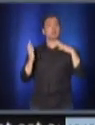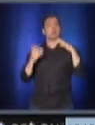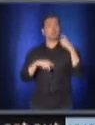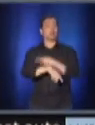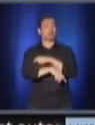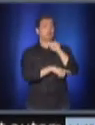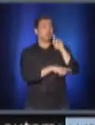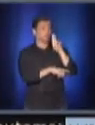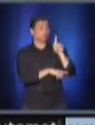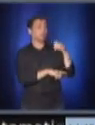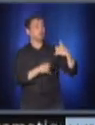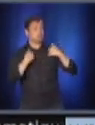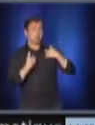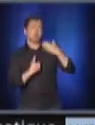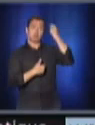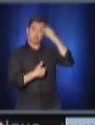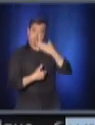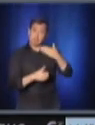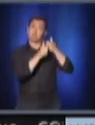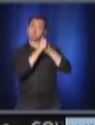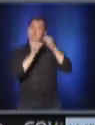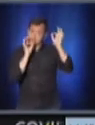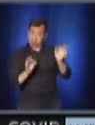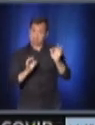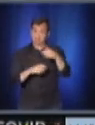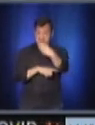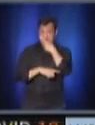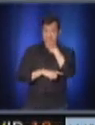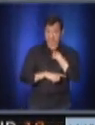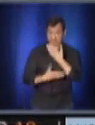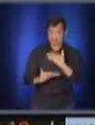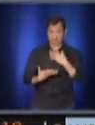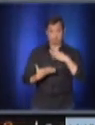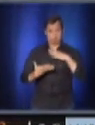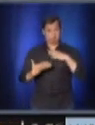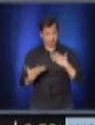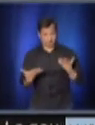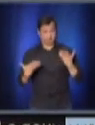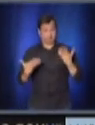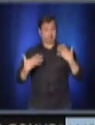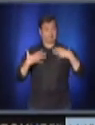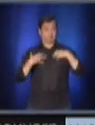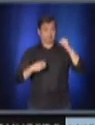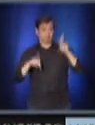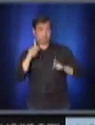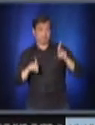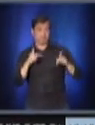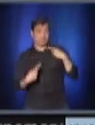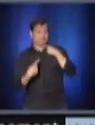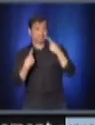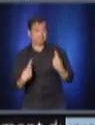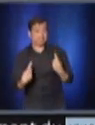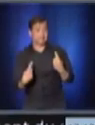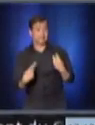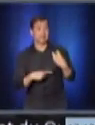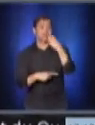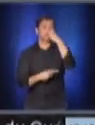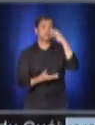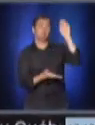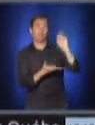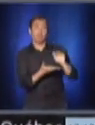message. Est-ce qu'on peut aussi voir le fait qu'ils ont compris le message de la santé publique, c'est-à-dire qu'ils sont moins à risque?